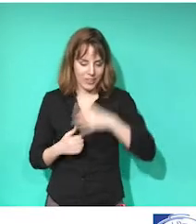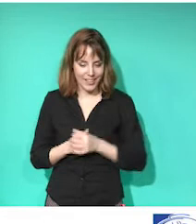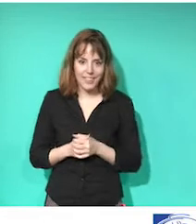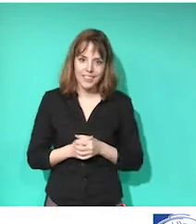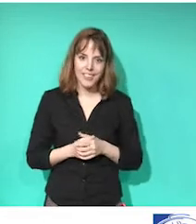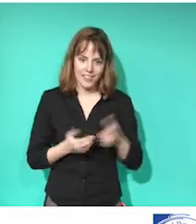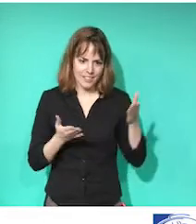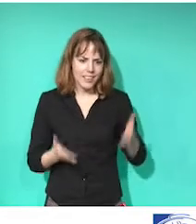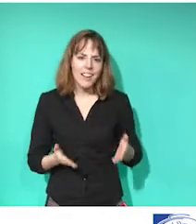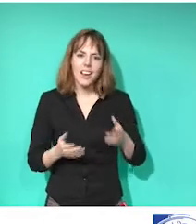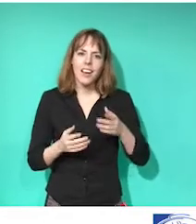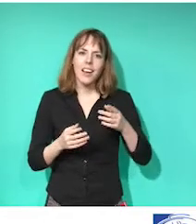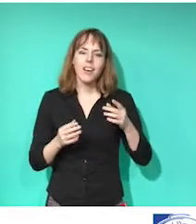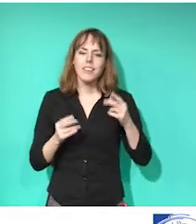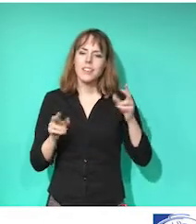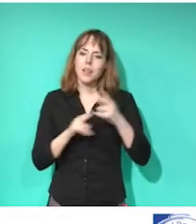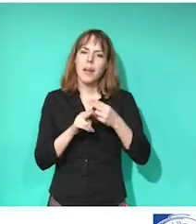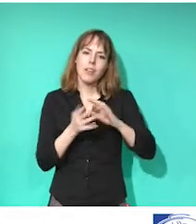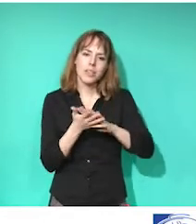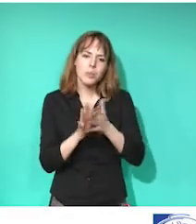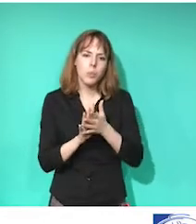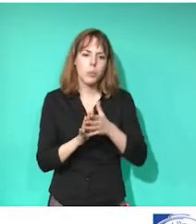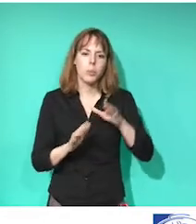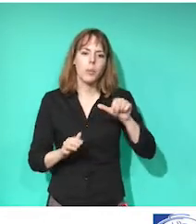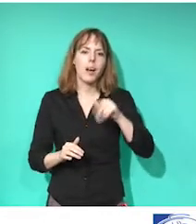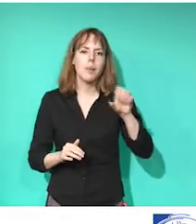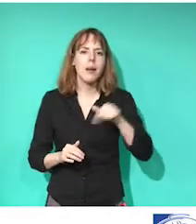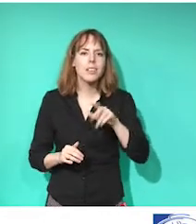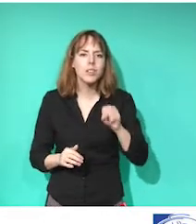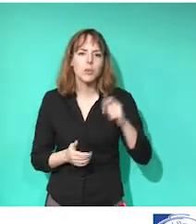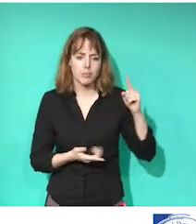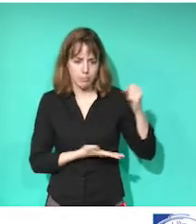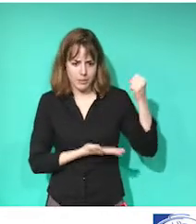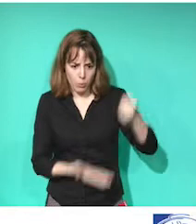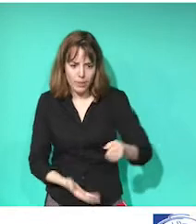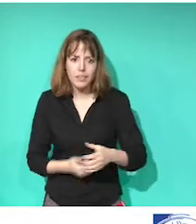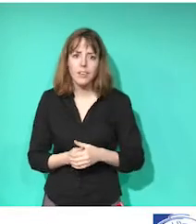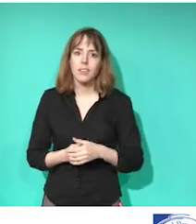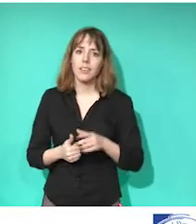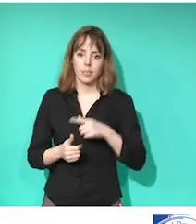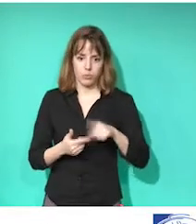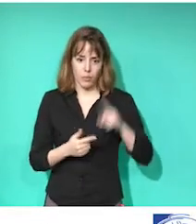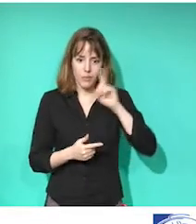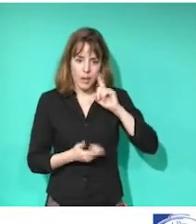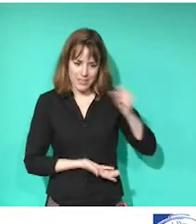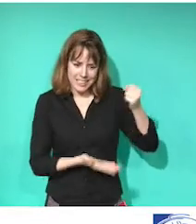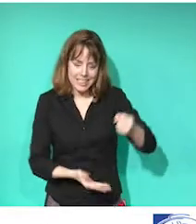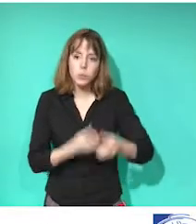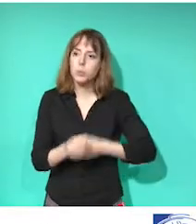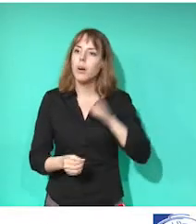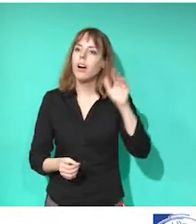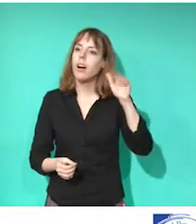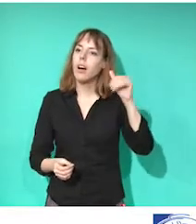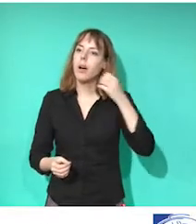conjugales. Les Amazones du matrimoine, une résidence d'artistes qui a pour but de soutenir l'action des femmes. Bye bye